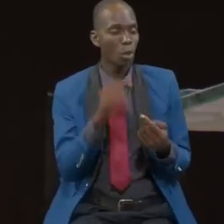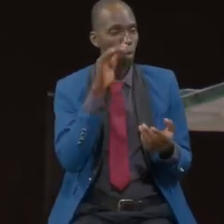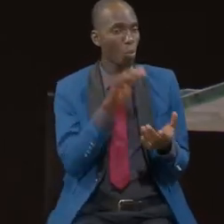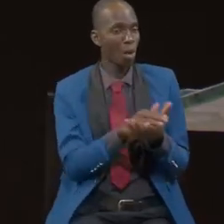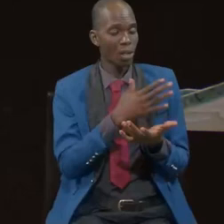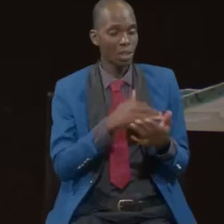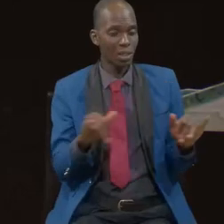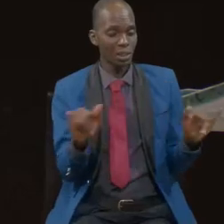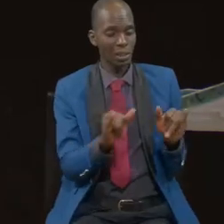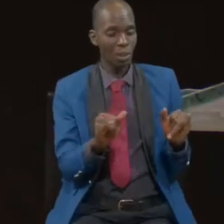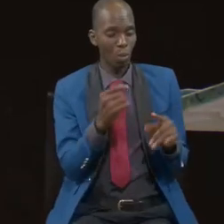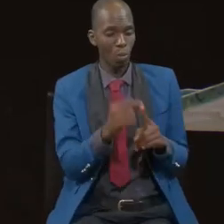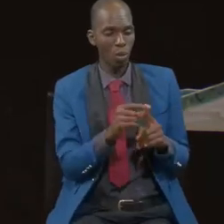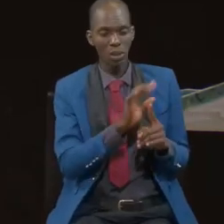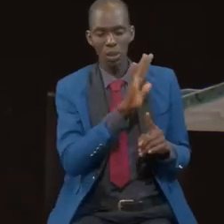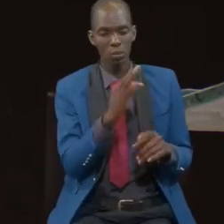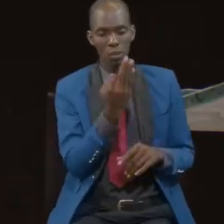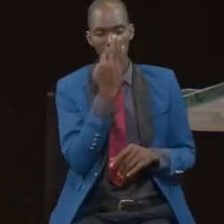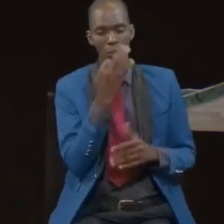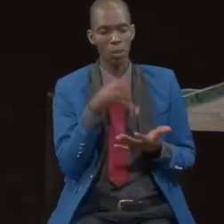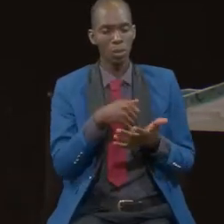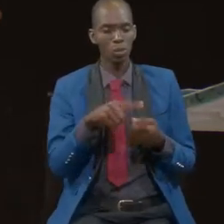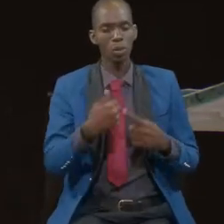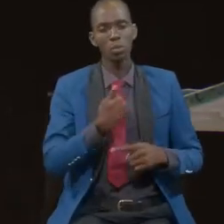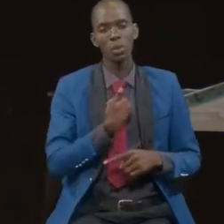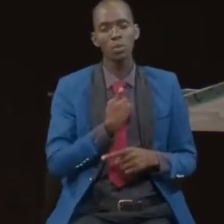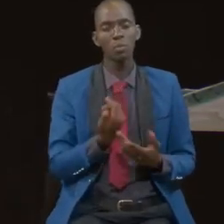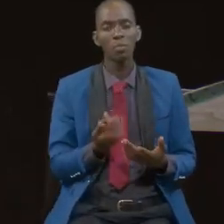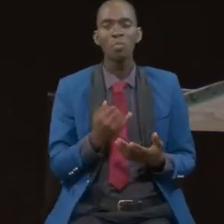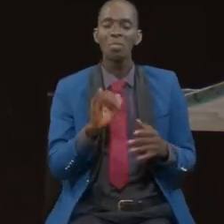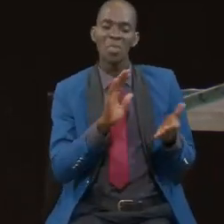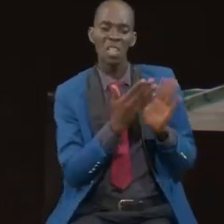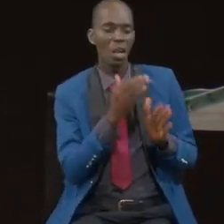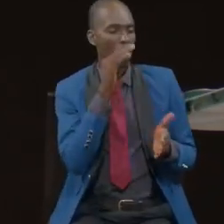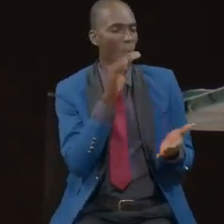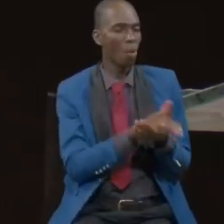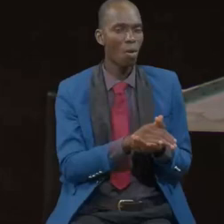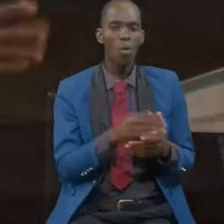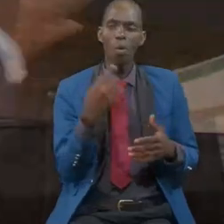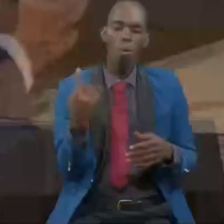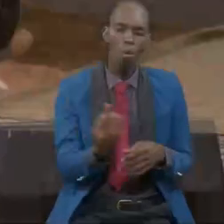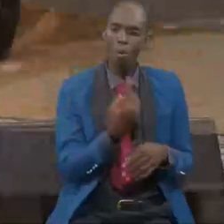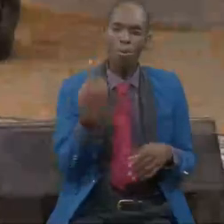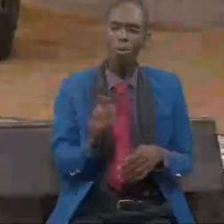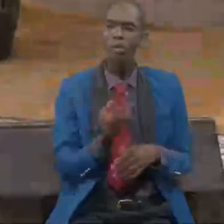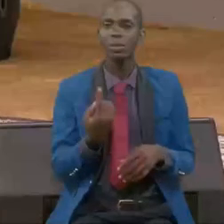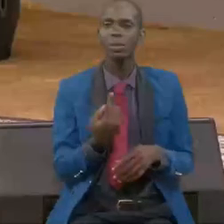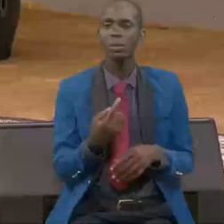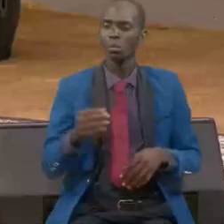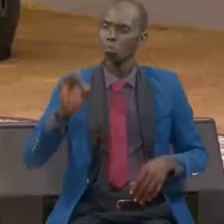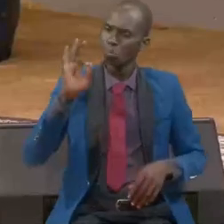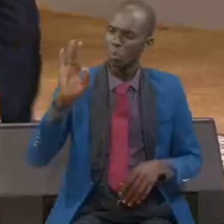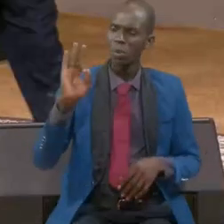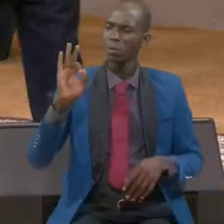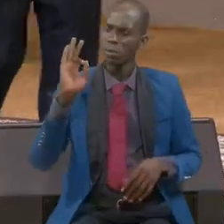même verset de l'Écriture, il ne l'applique pas à sa vie. C'est comme la femme, chaque fois